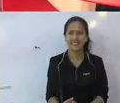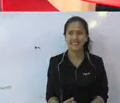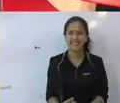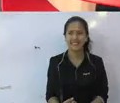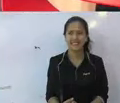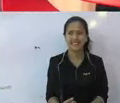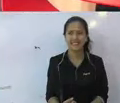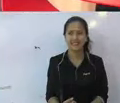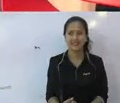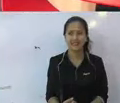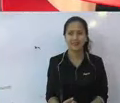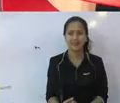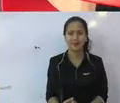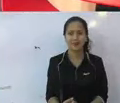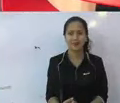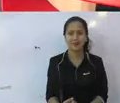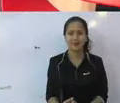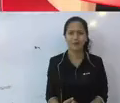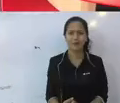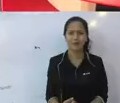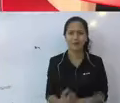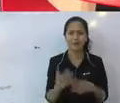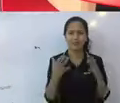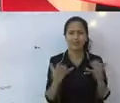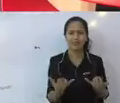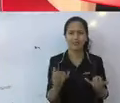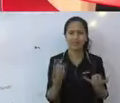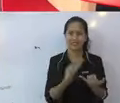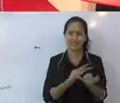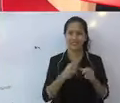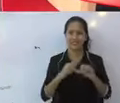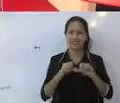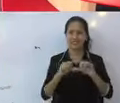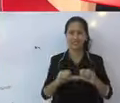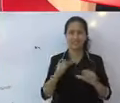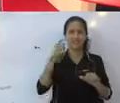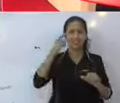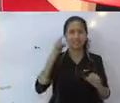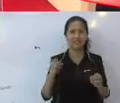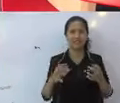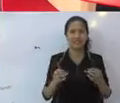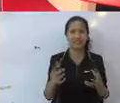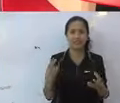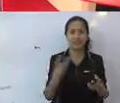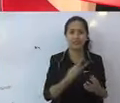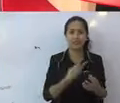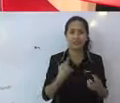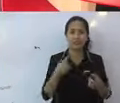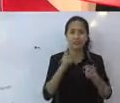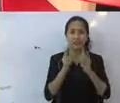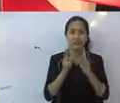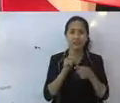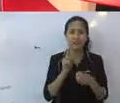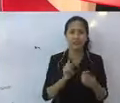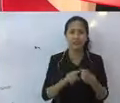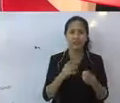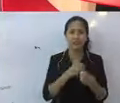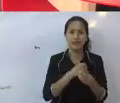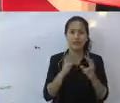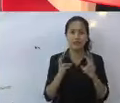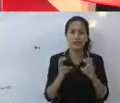sige. Lang nandito eh. Oo, tuloy-tuloy na tayo mga kapatid para at least marami po tayong matalakay ngayong araw po na ito. Kaya again